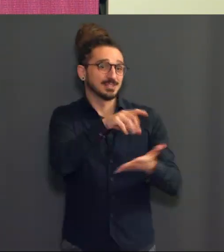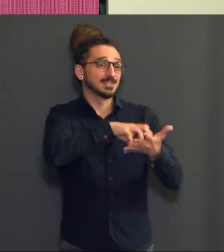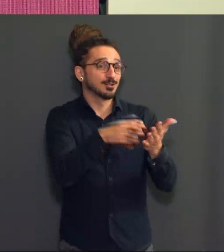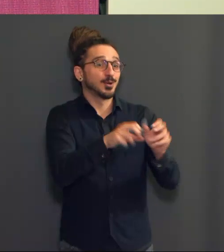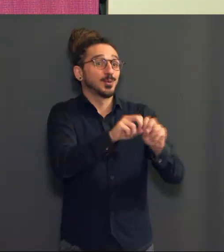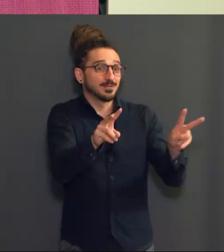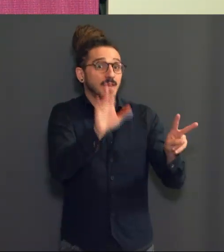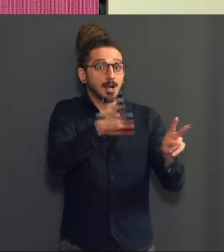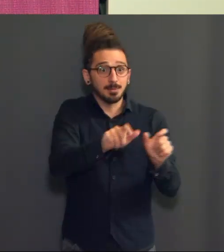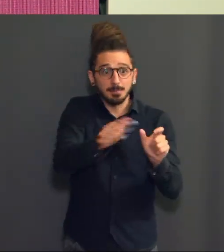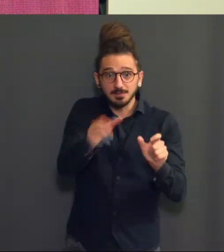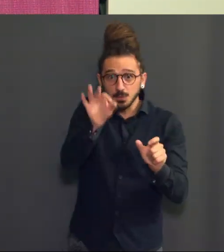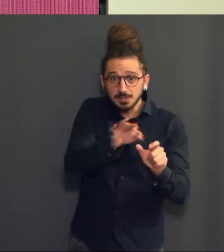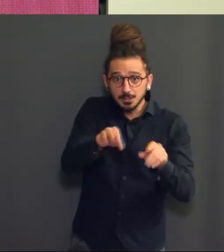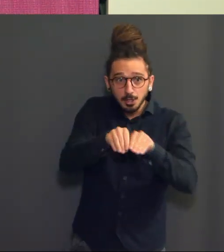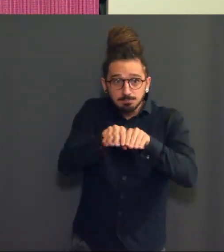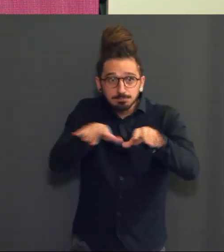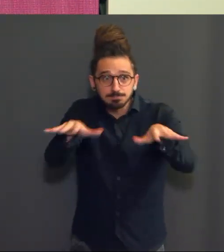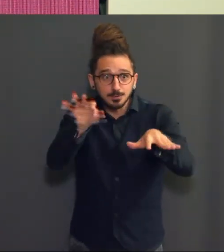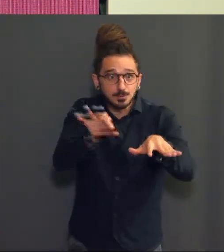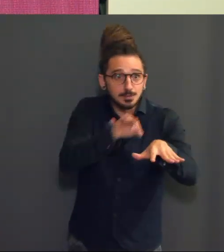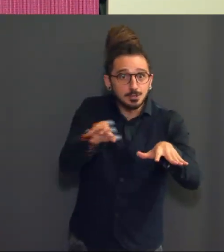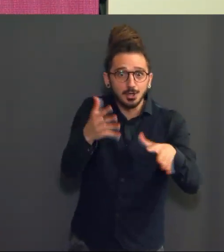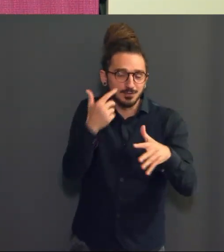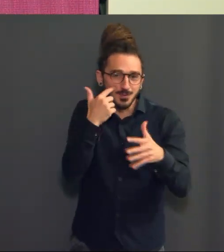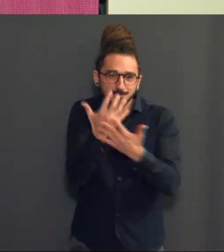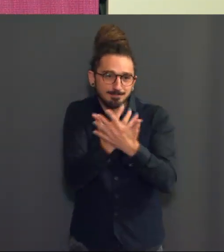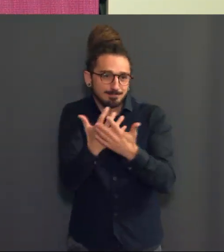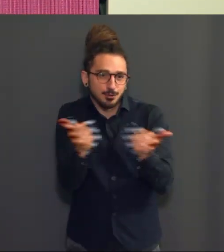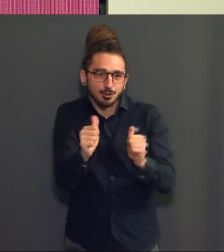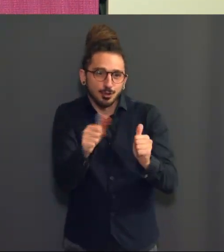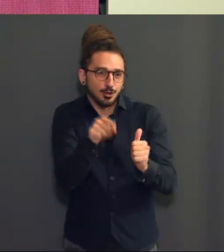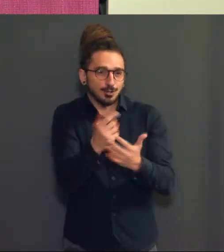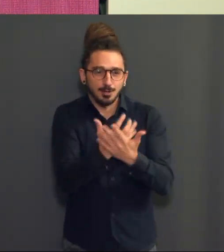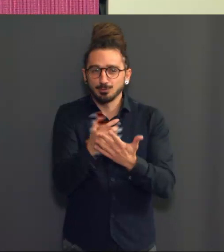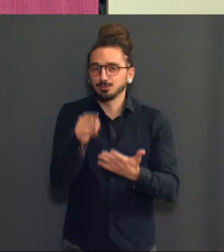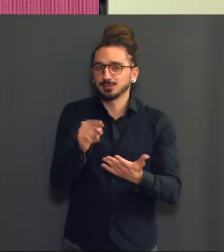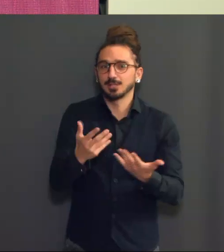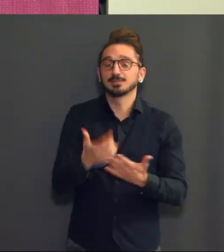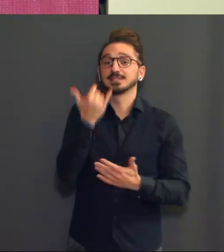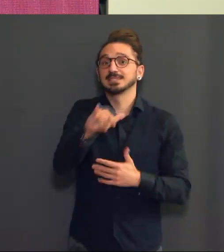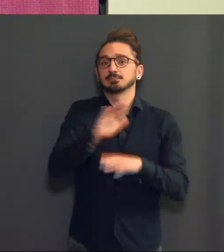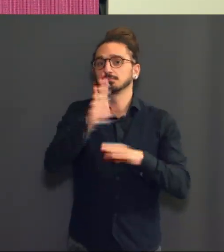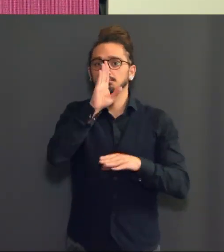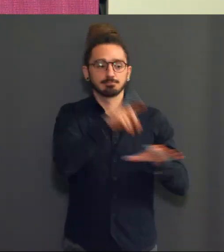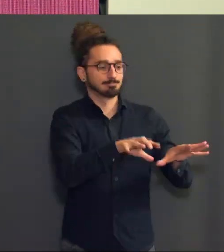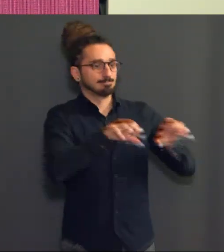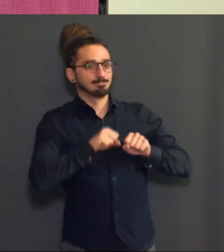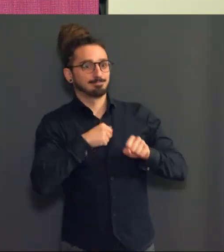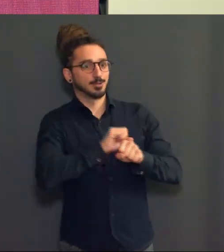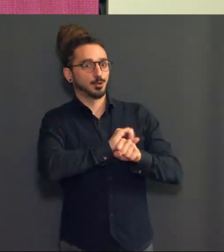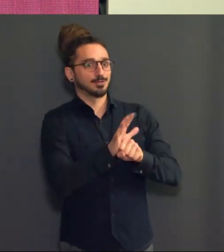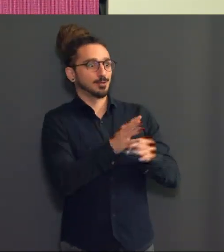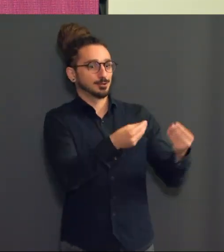près 1 semaine. On sait que l'incubation de la pathologie par laquelle les gens auront des symptômes, donc ils vont se faire tester et ainsi